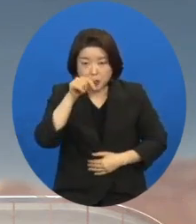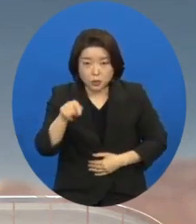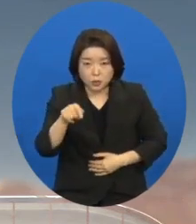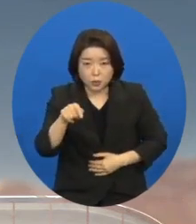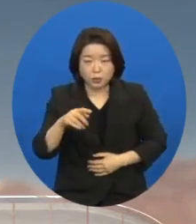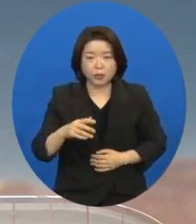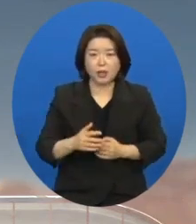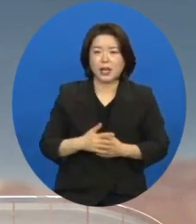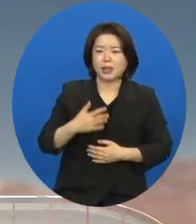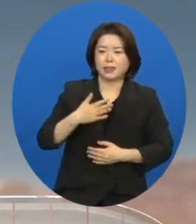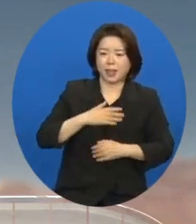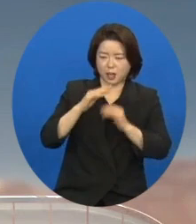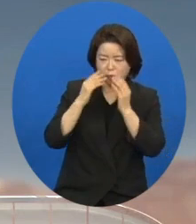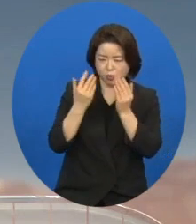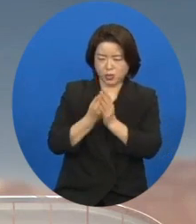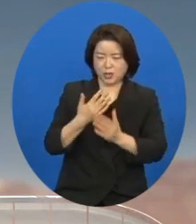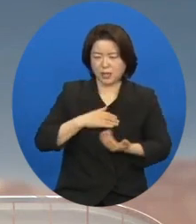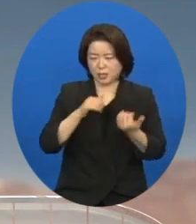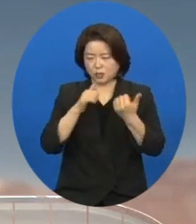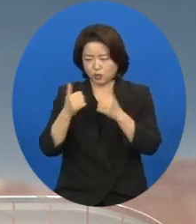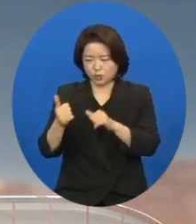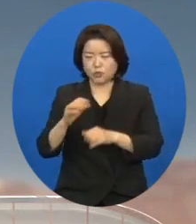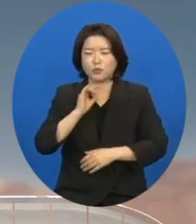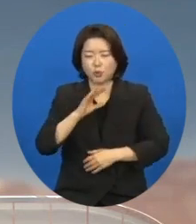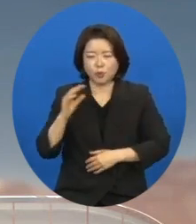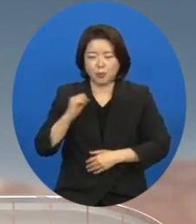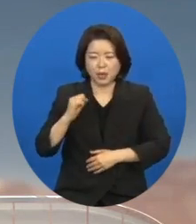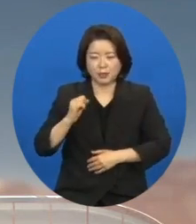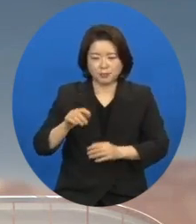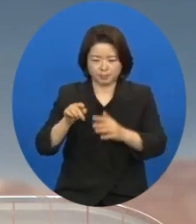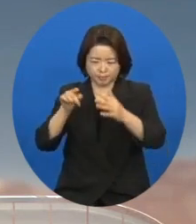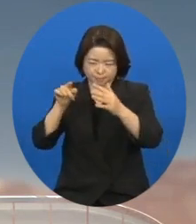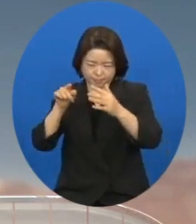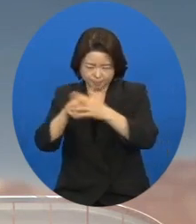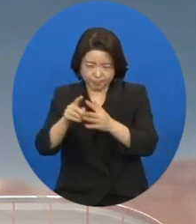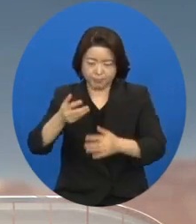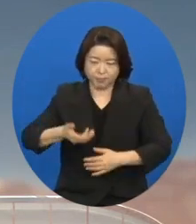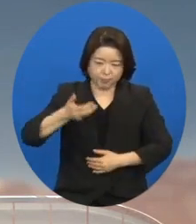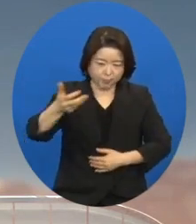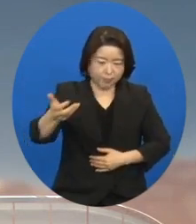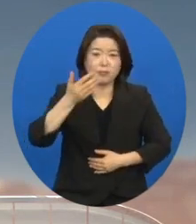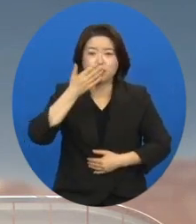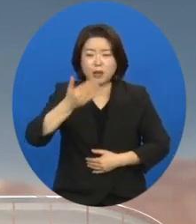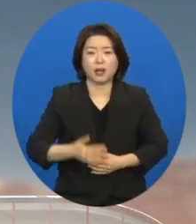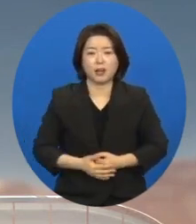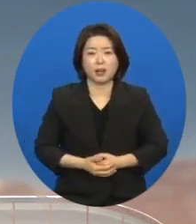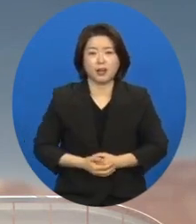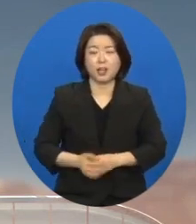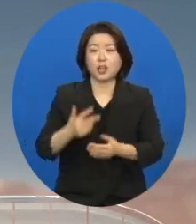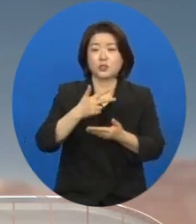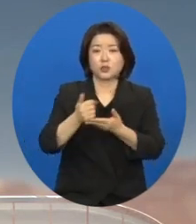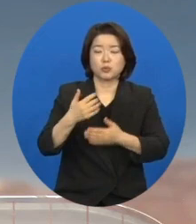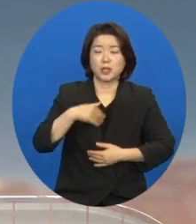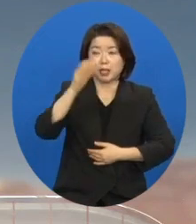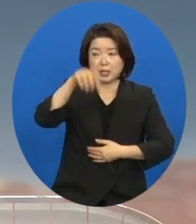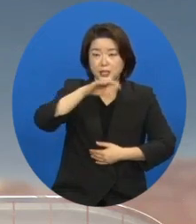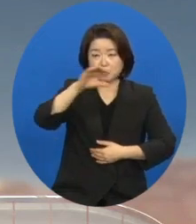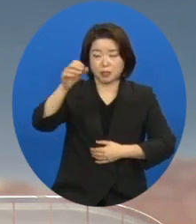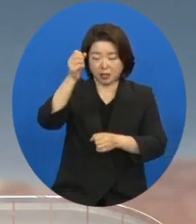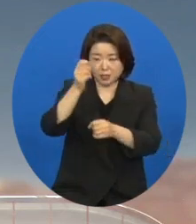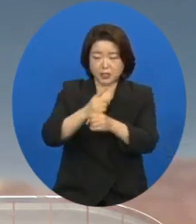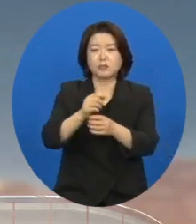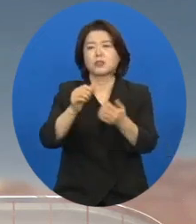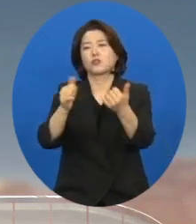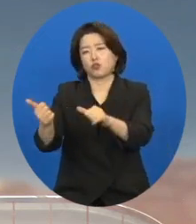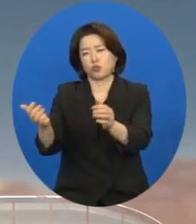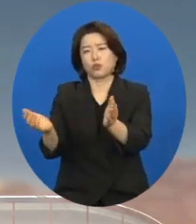온전히 나의 죽음으로만 통과할 수 있는 강입니다. 주님 이미 내가 십자가에서 주님과 함께 죽었습니다.